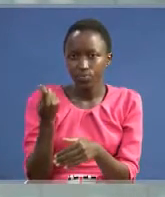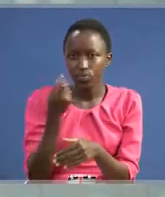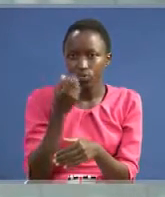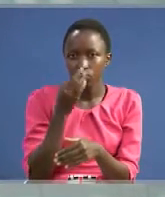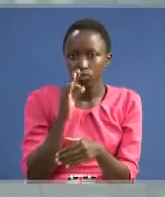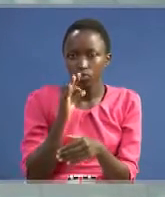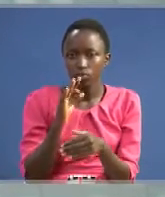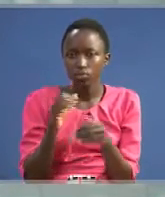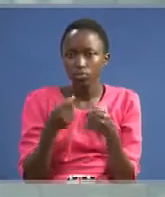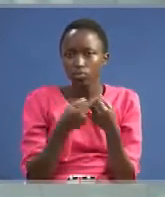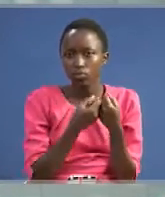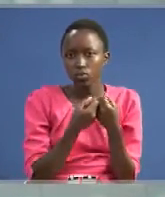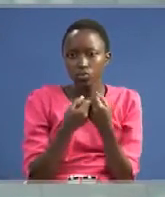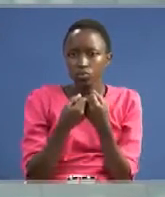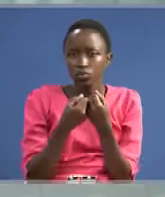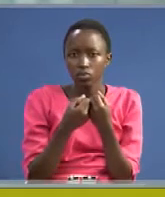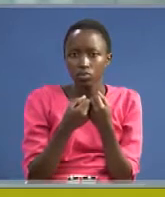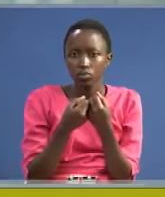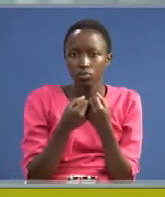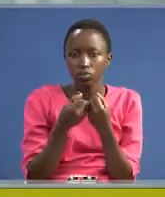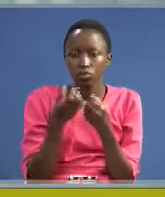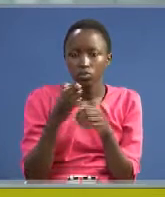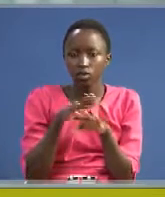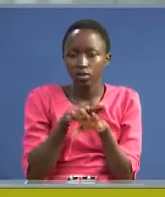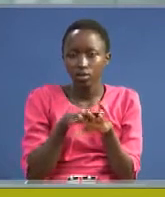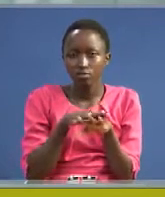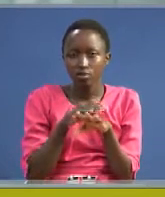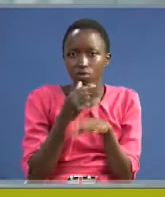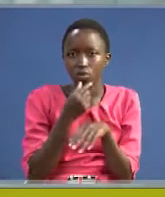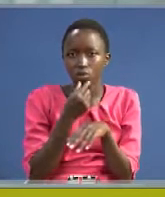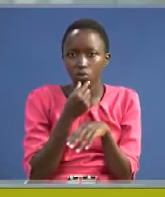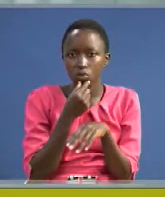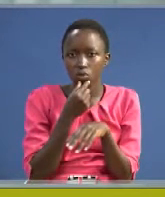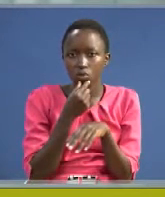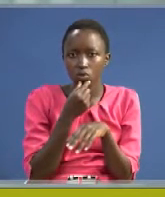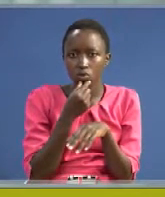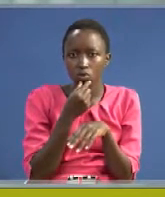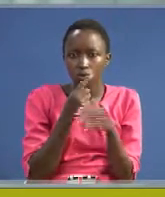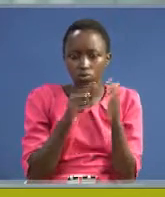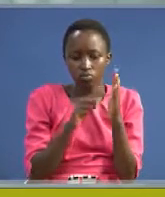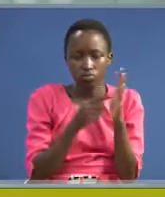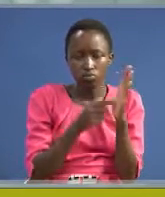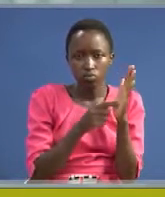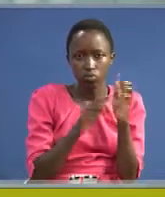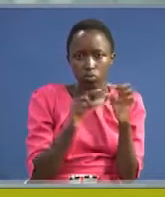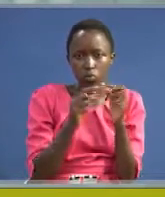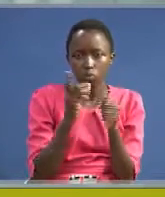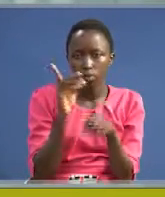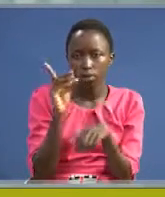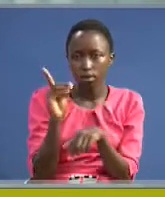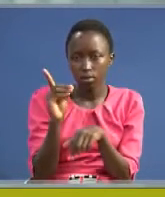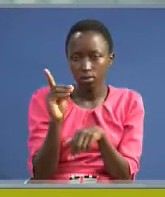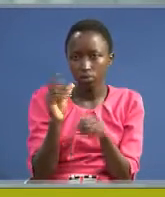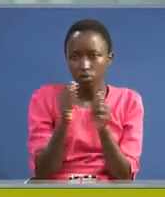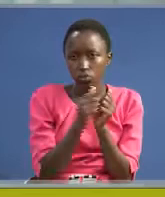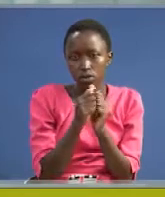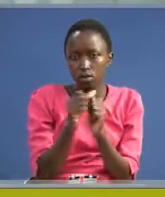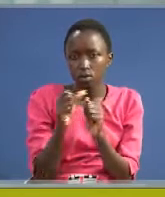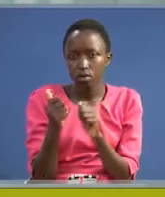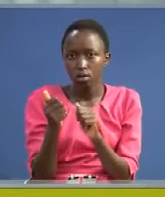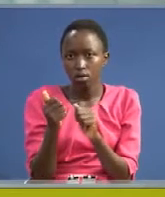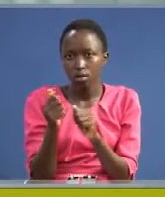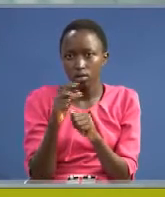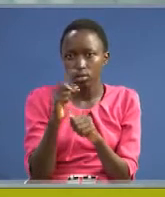la kuwania taji la mashirikisho bara Afrika Gor Mkahia wameorodheshwa kwenye kundi D pamoja na vigogo